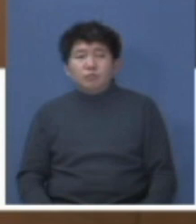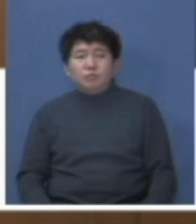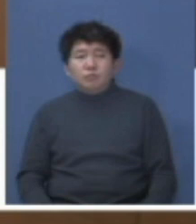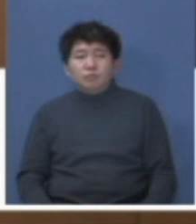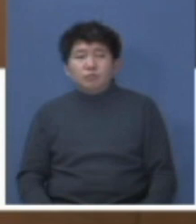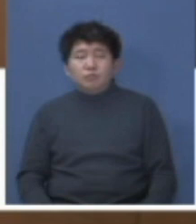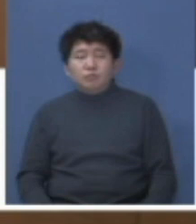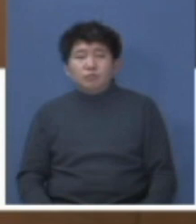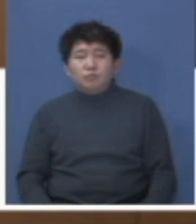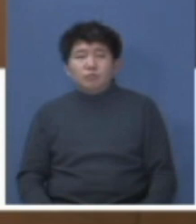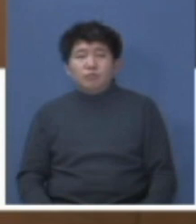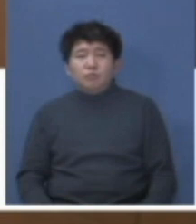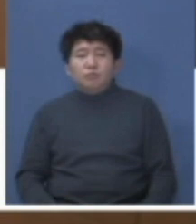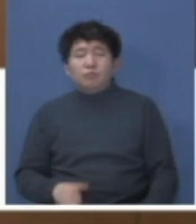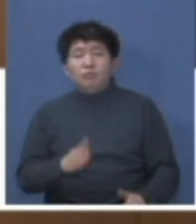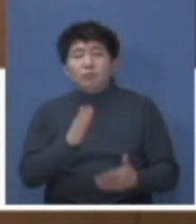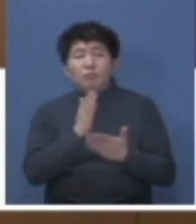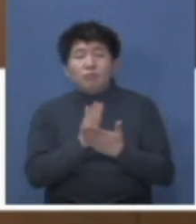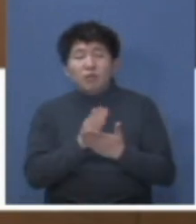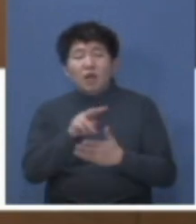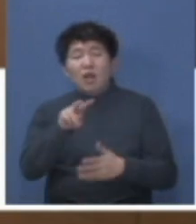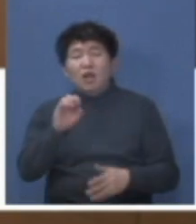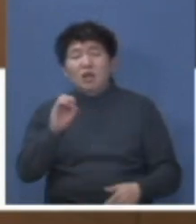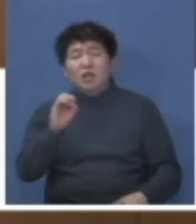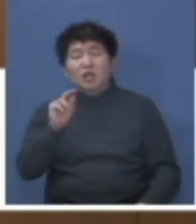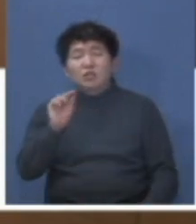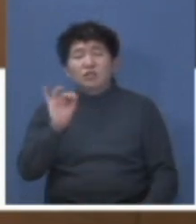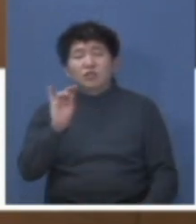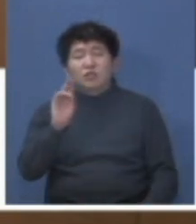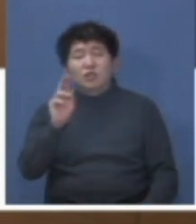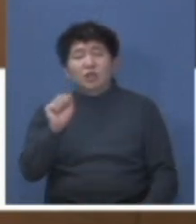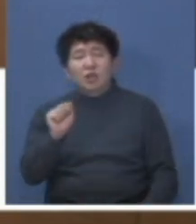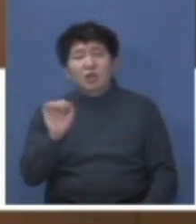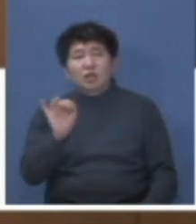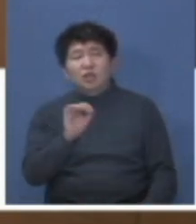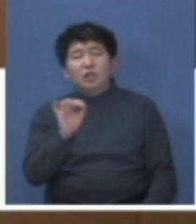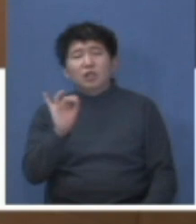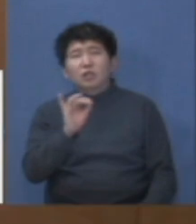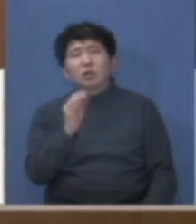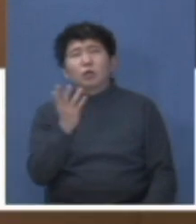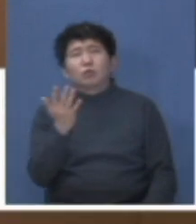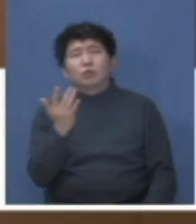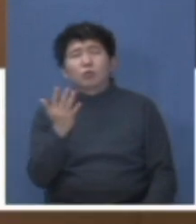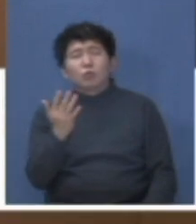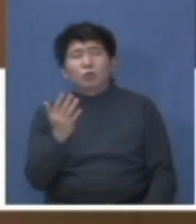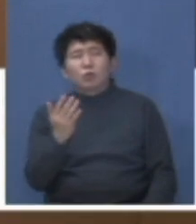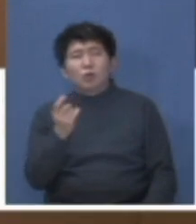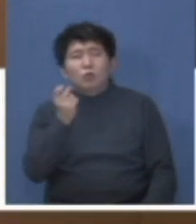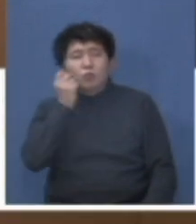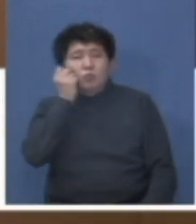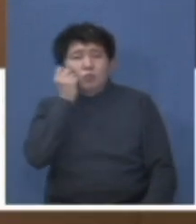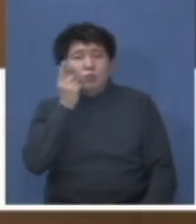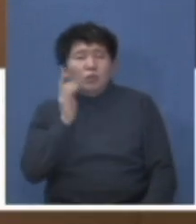дер нәсілдер дейді, личинкалары қандай жағдайды екен, әмбе санын анықтаймыз, және